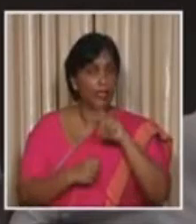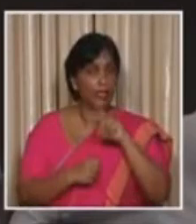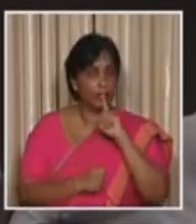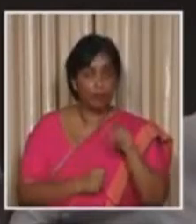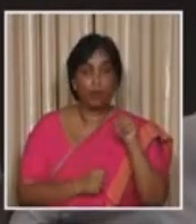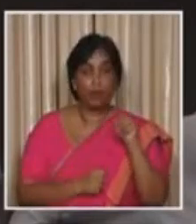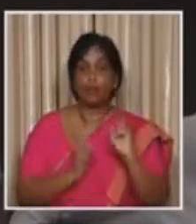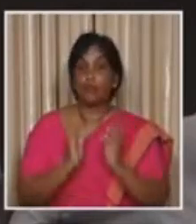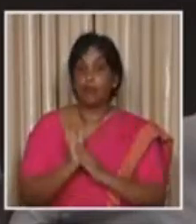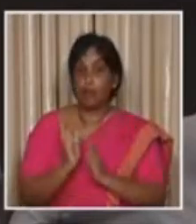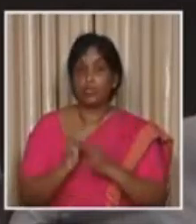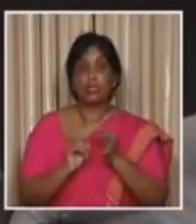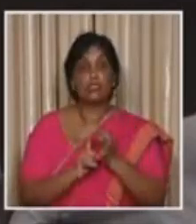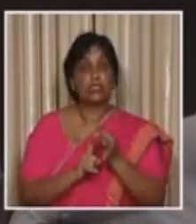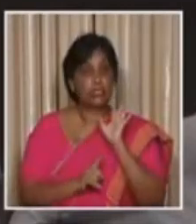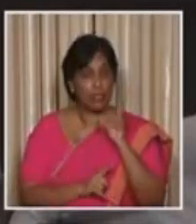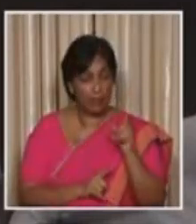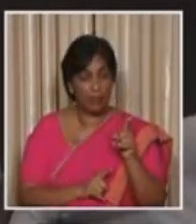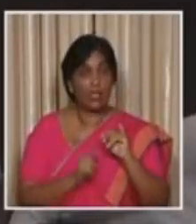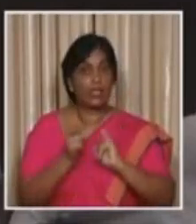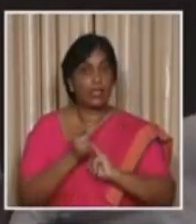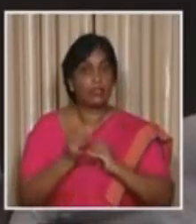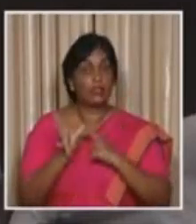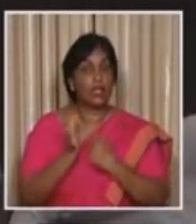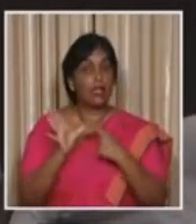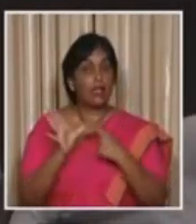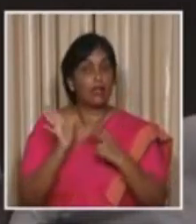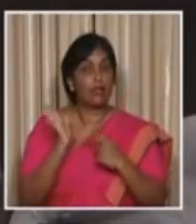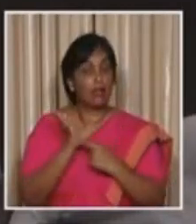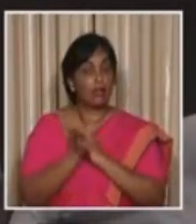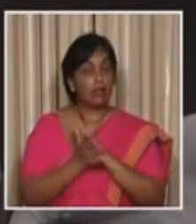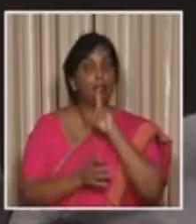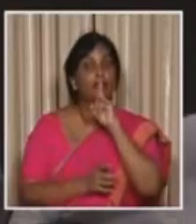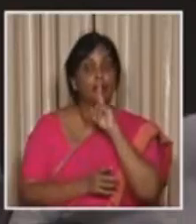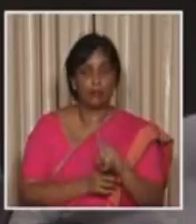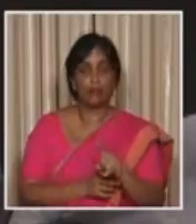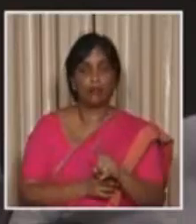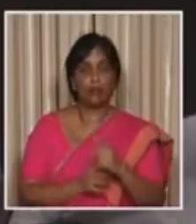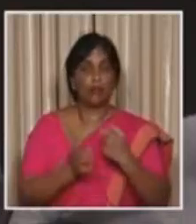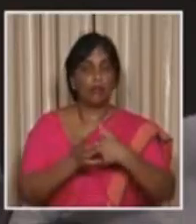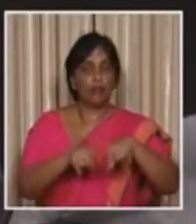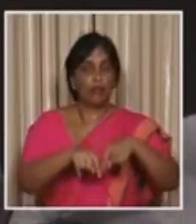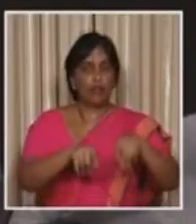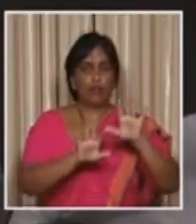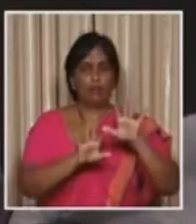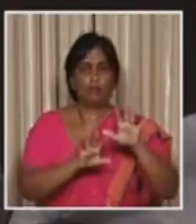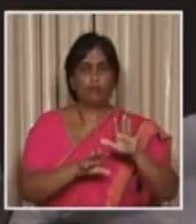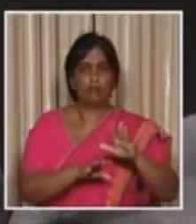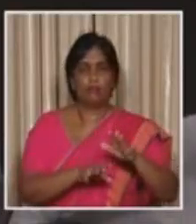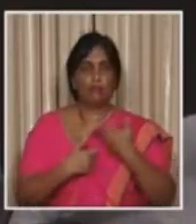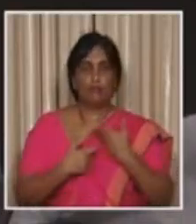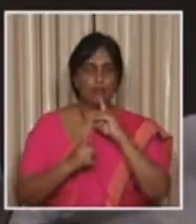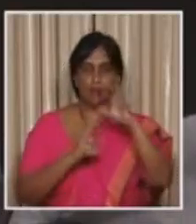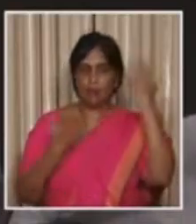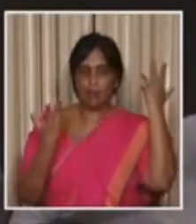लाय कारक सभावे सभापति सरत्वीर से करे प्रकाश कर रही थी एक वार्ता कराने एक इंदु यात्रा